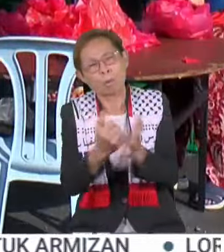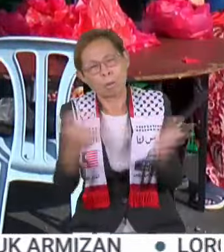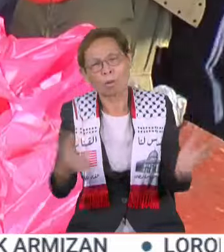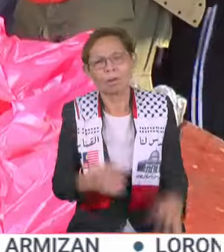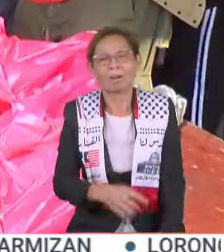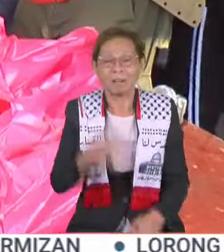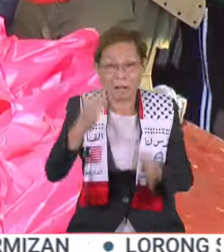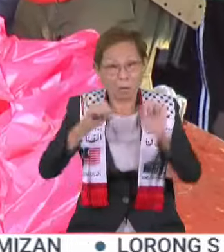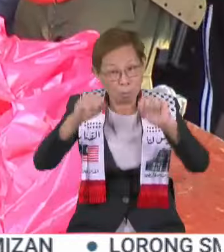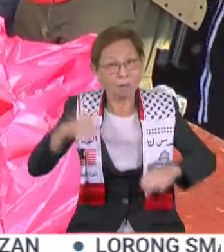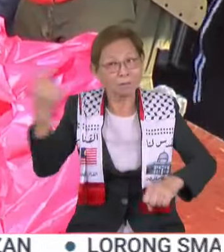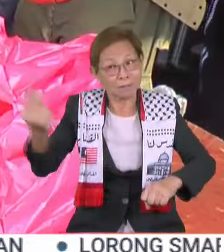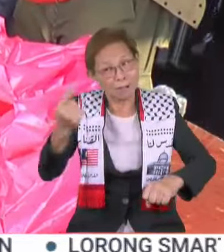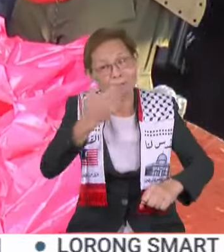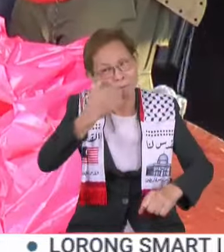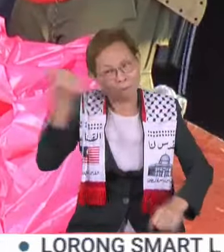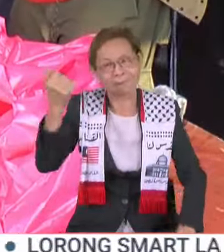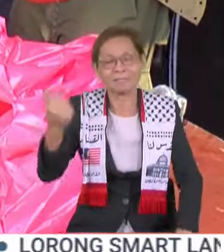elok.